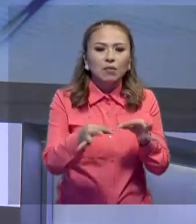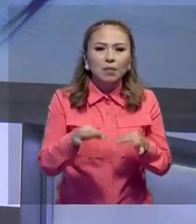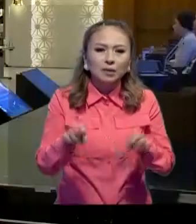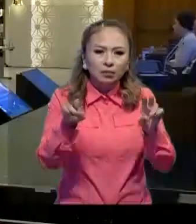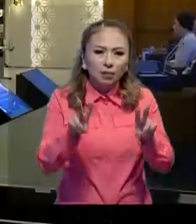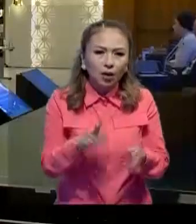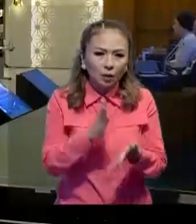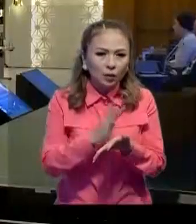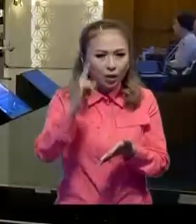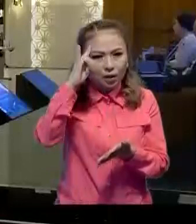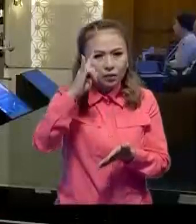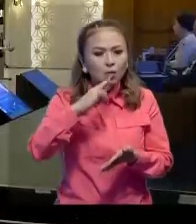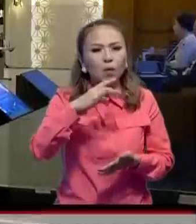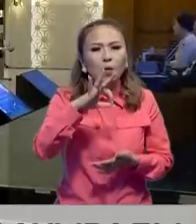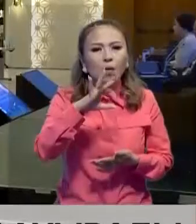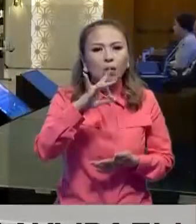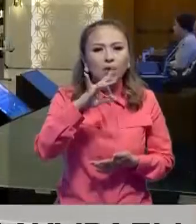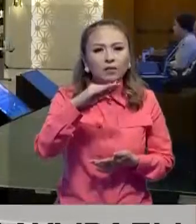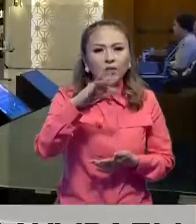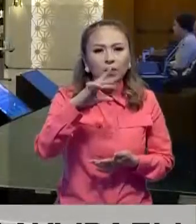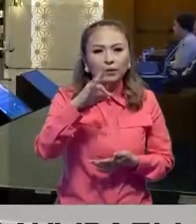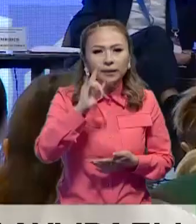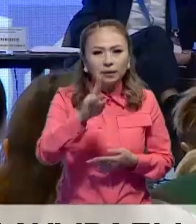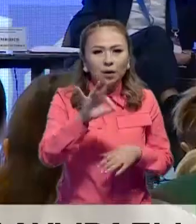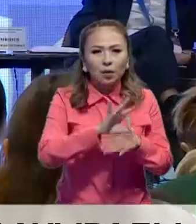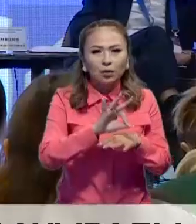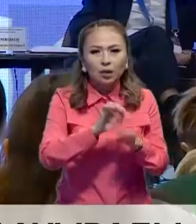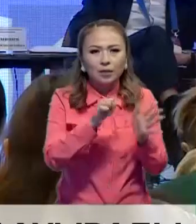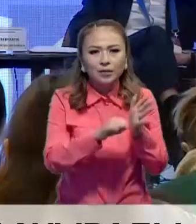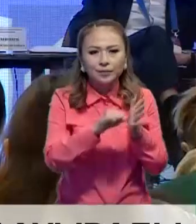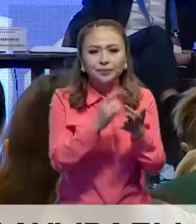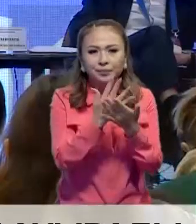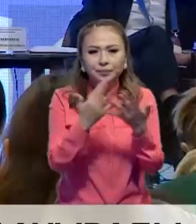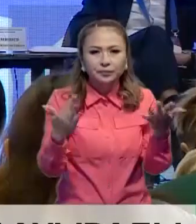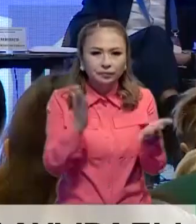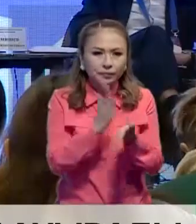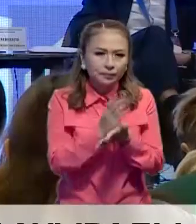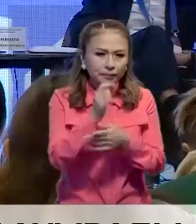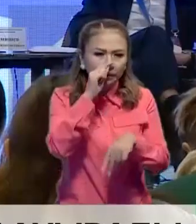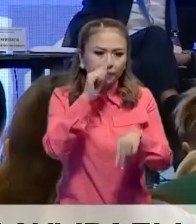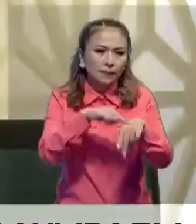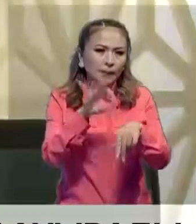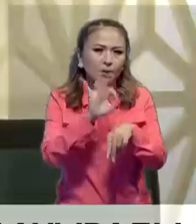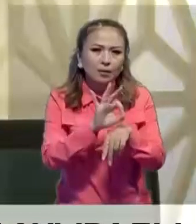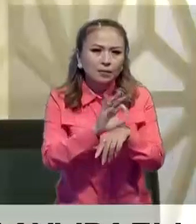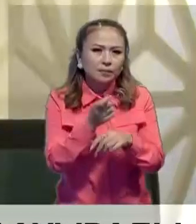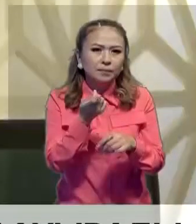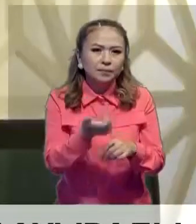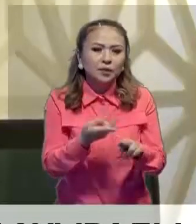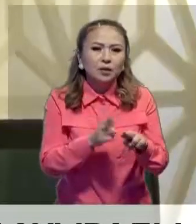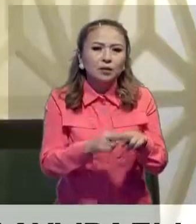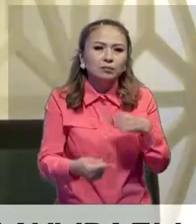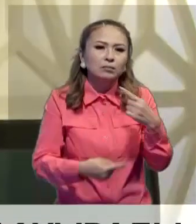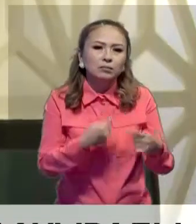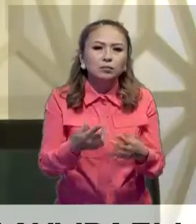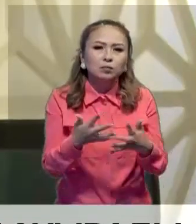өңіріндегі мамандардың бақылауында. Ал Қазақстанда фондық аурудың 66 түрі тіркелген. Мамандар сирек сырқат көбіне тұқым